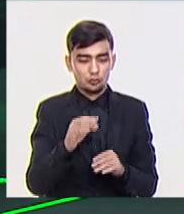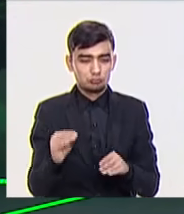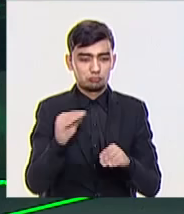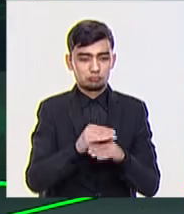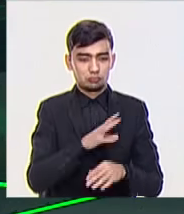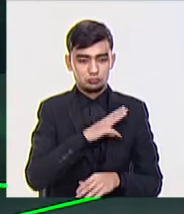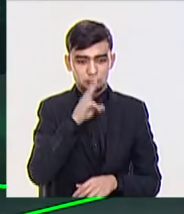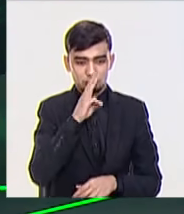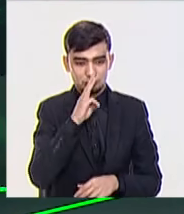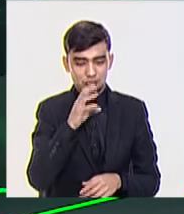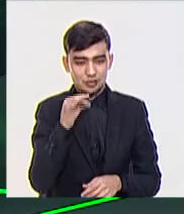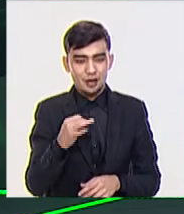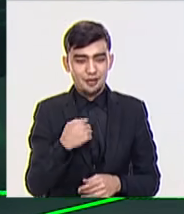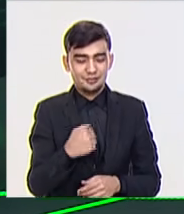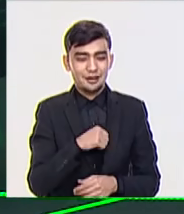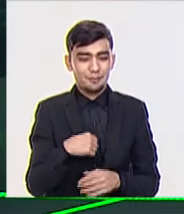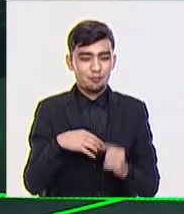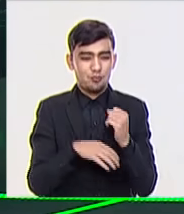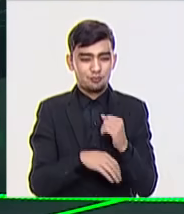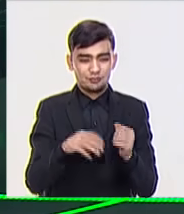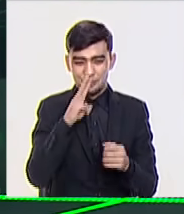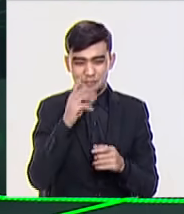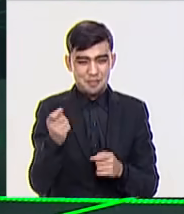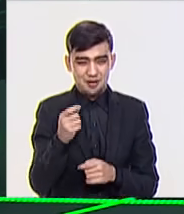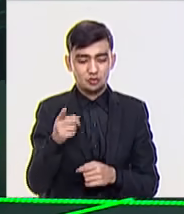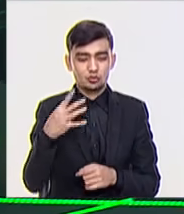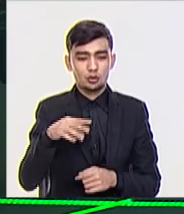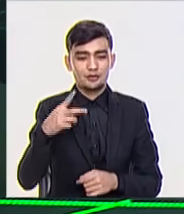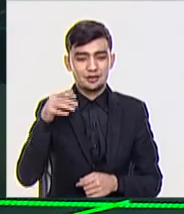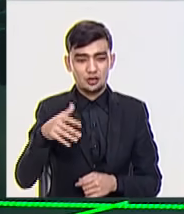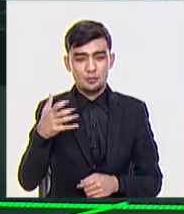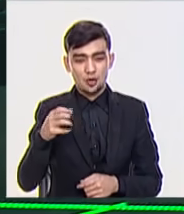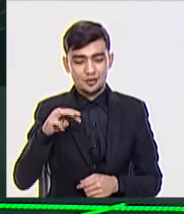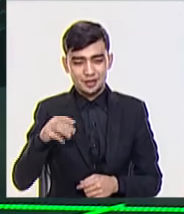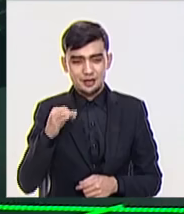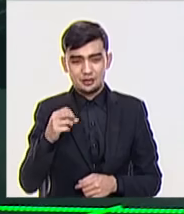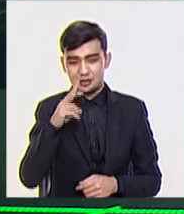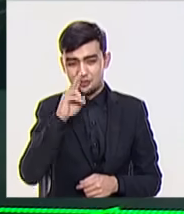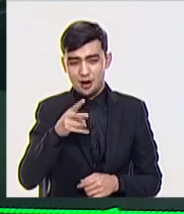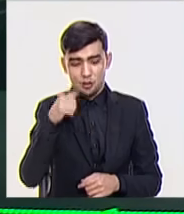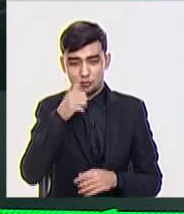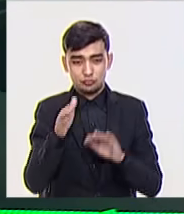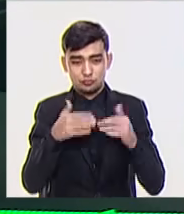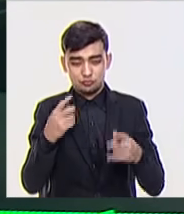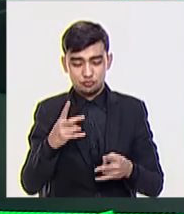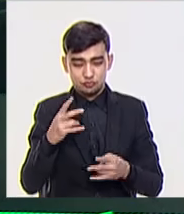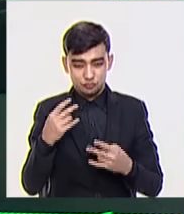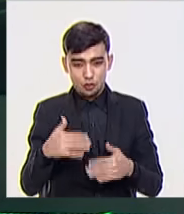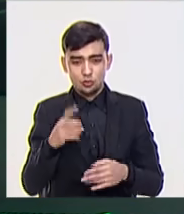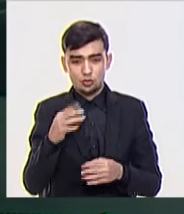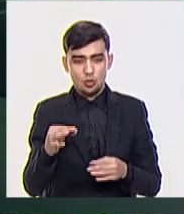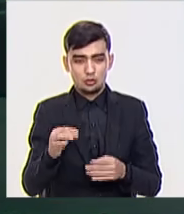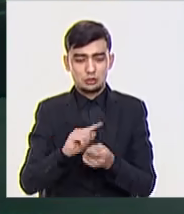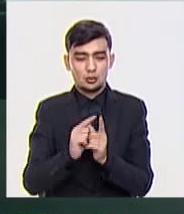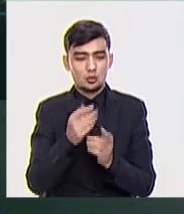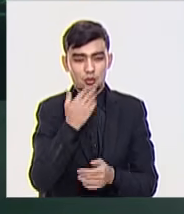көтеріліпті. Біздегі ең төменгі жалақы, яғни 42500 теңге, 2 жылға жуықтаса да еш өзгерген жоқ.